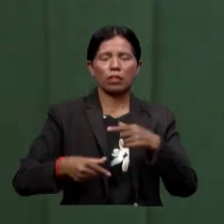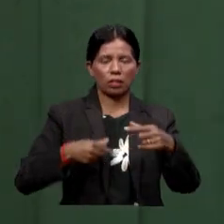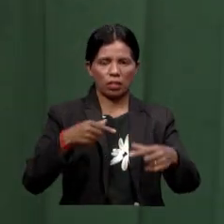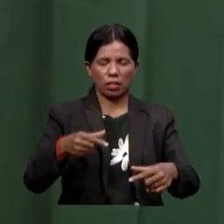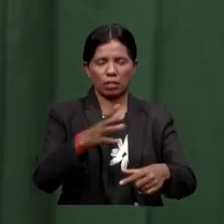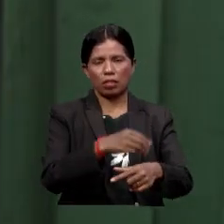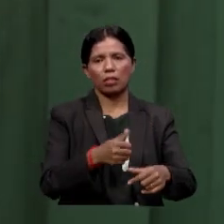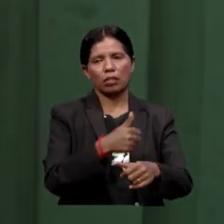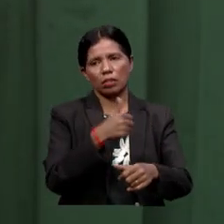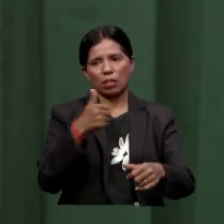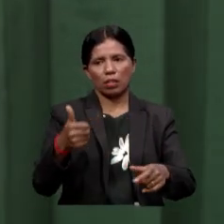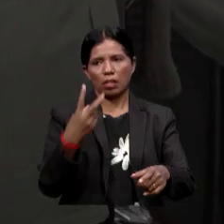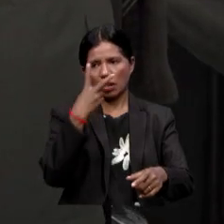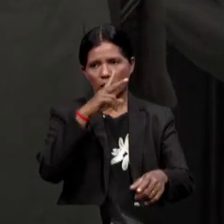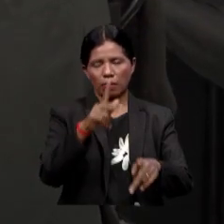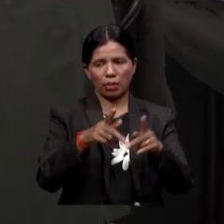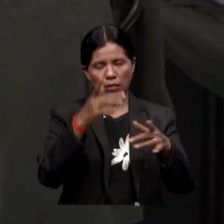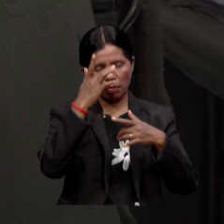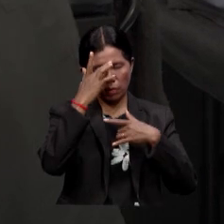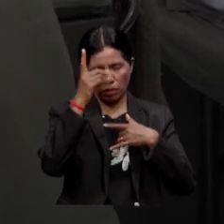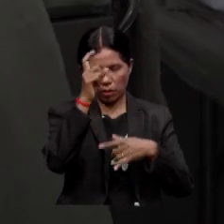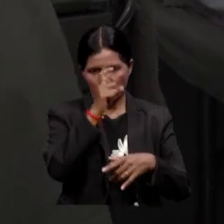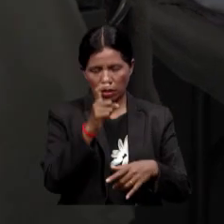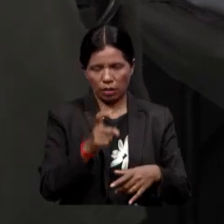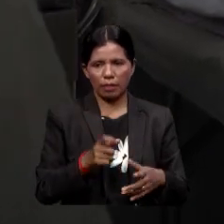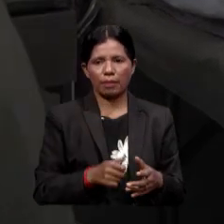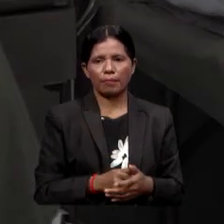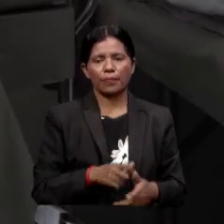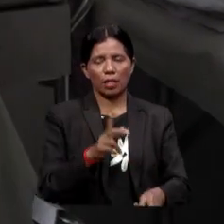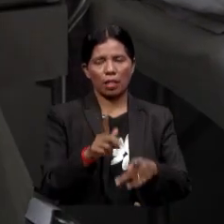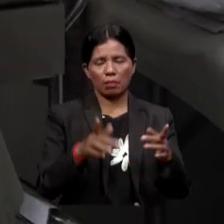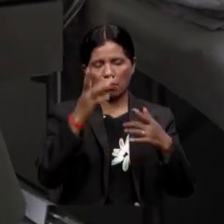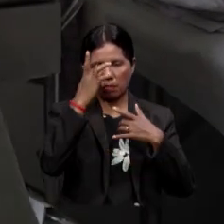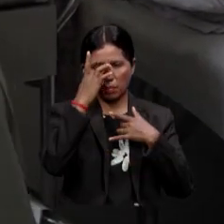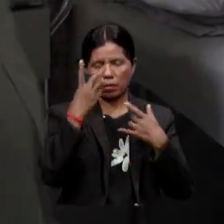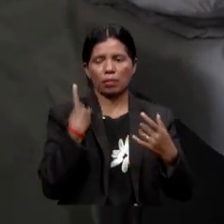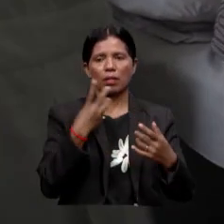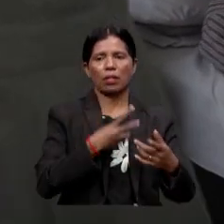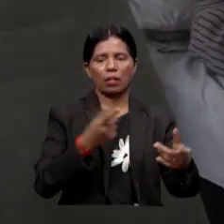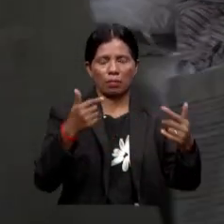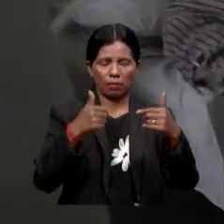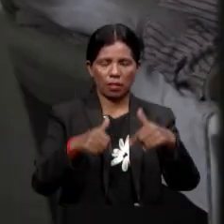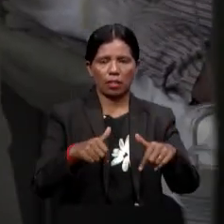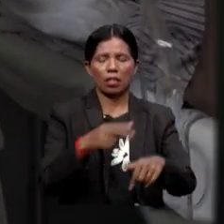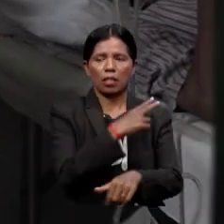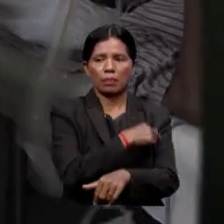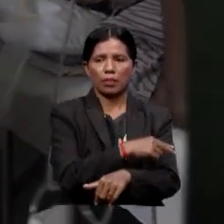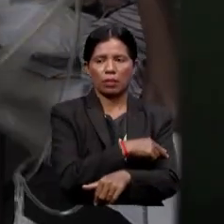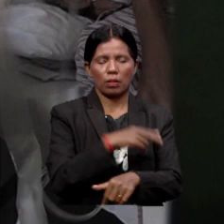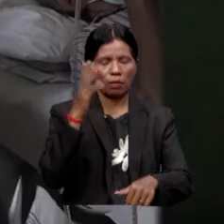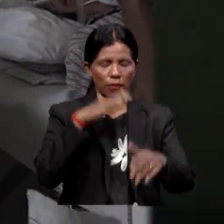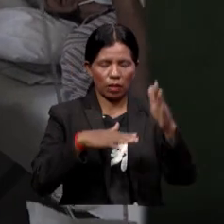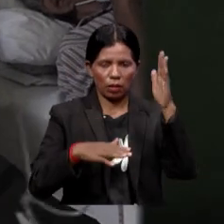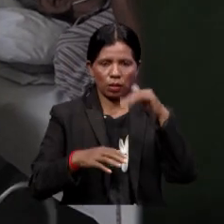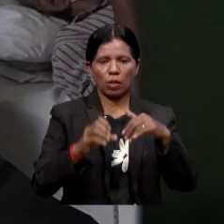causa selo, hareba paciente nia idade. Paciente sire nebe mai a minha consulta ho problema